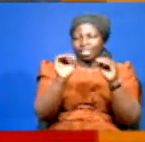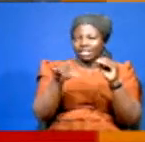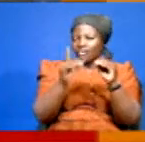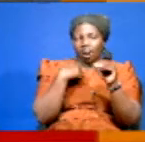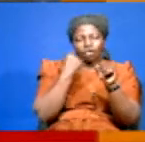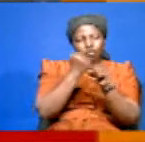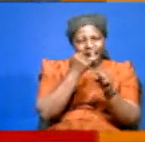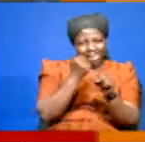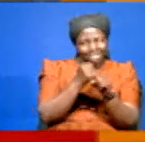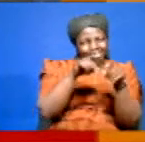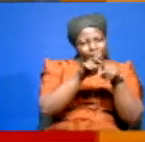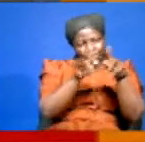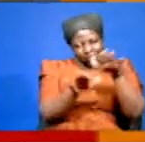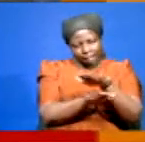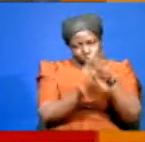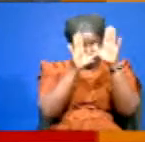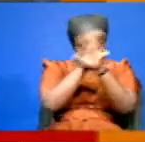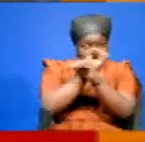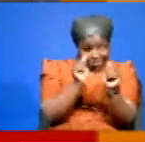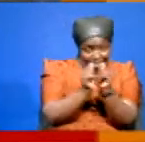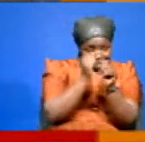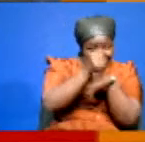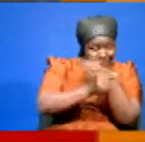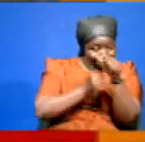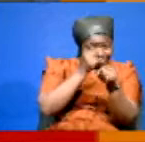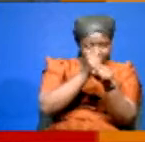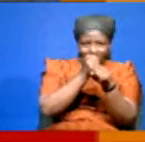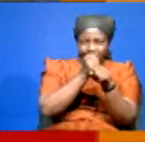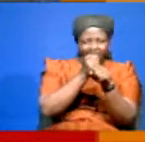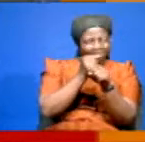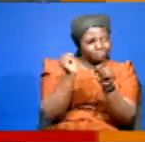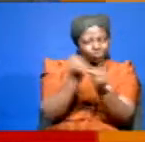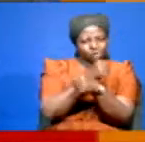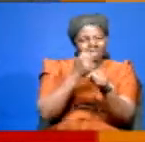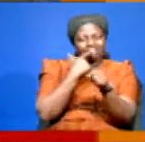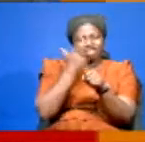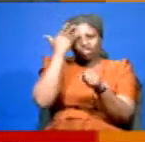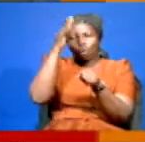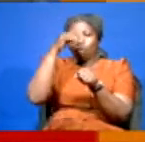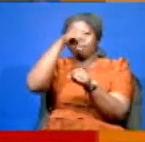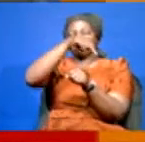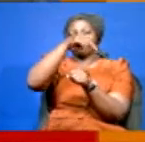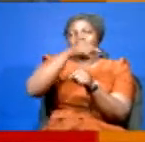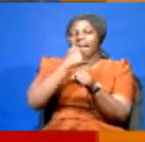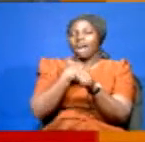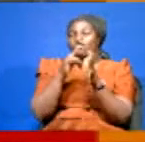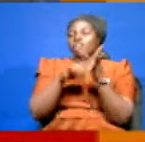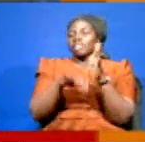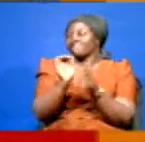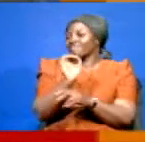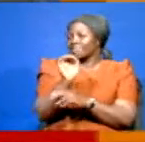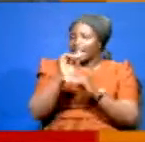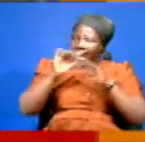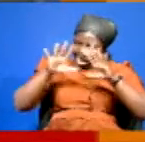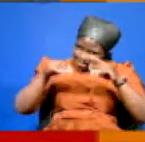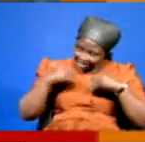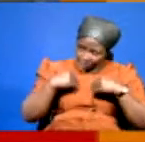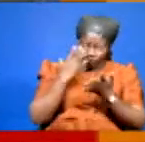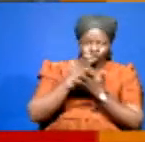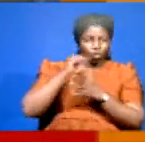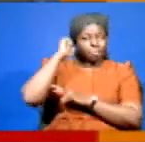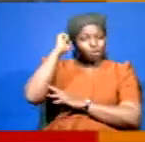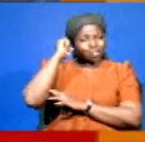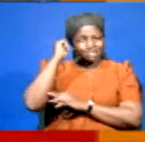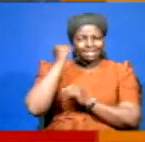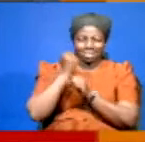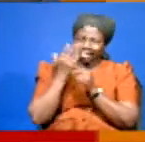hivyo haezi tuambia ya kwamba hakujua yale yaliyokuwa pale. Tukubaliane ya kwamba tulipiga siasa, lakini sasa ni wakati wa kazi.